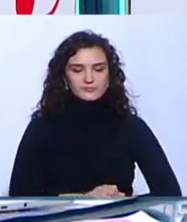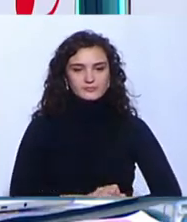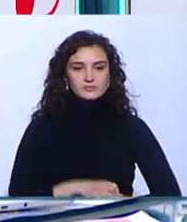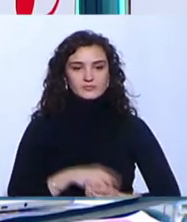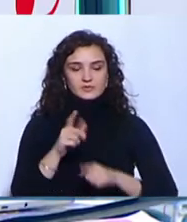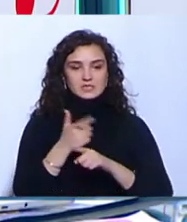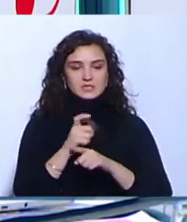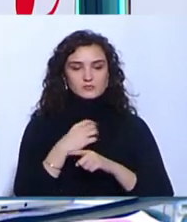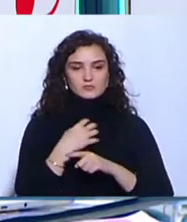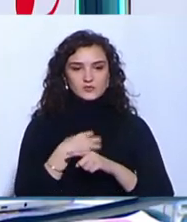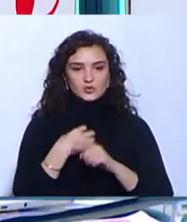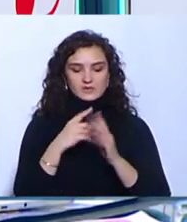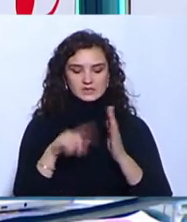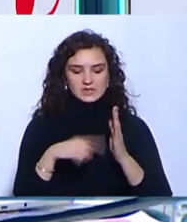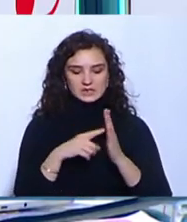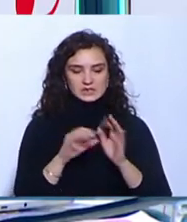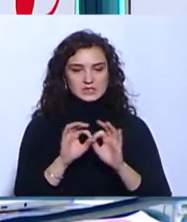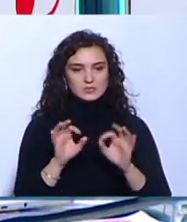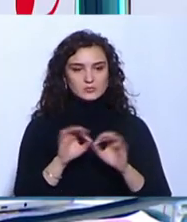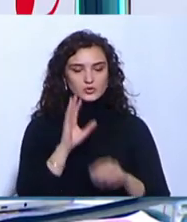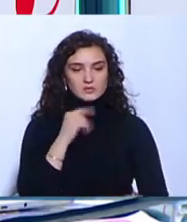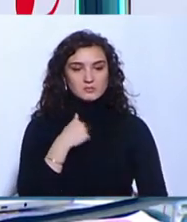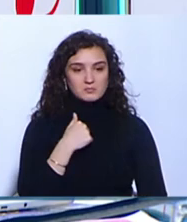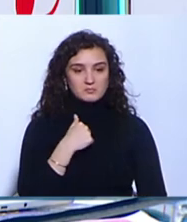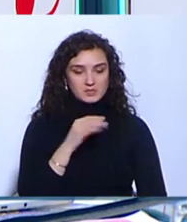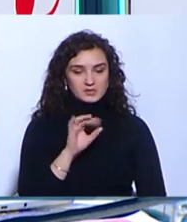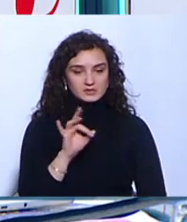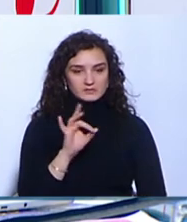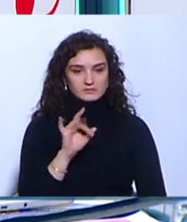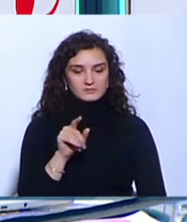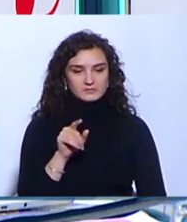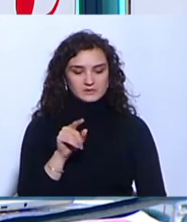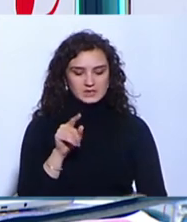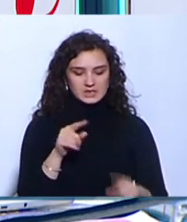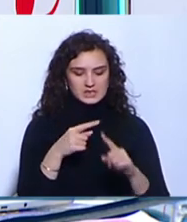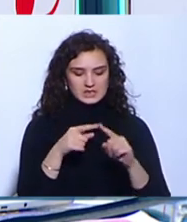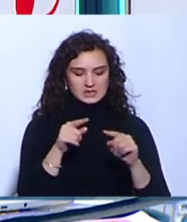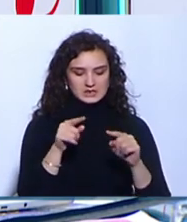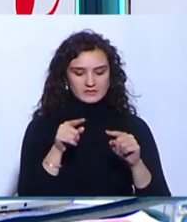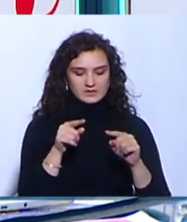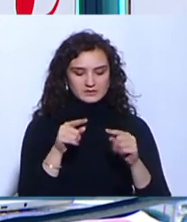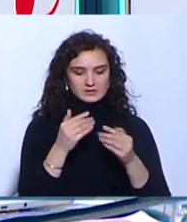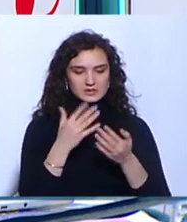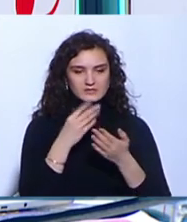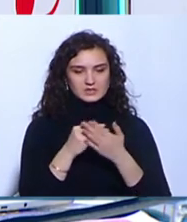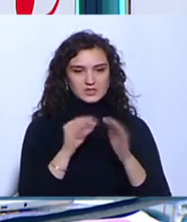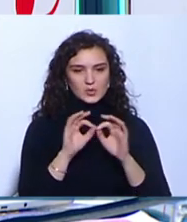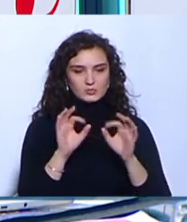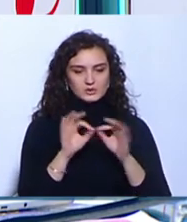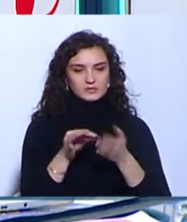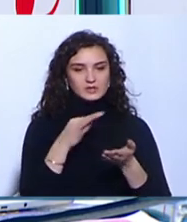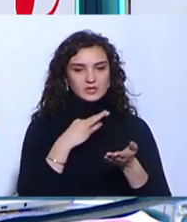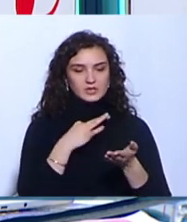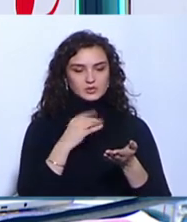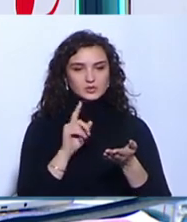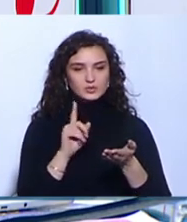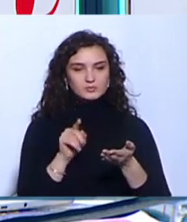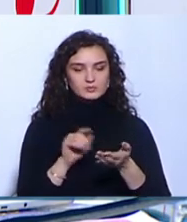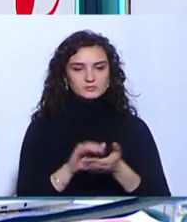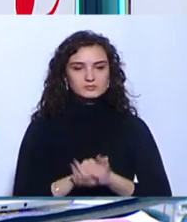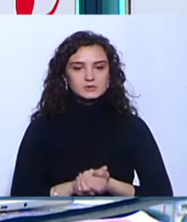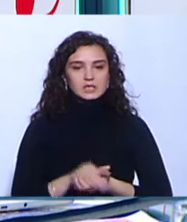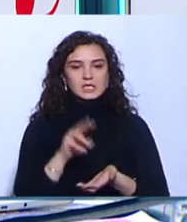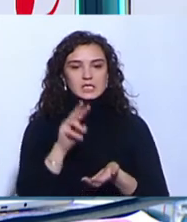ძალიან მნიშვნელოვან საკითხზე საუბრობდით, როდესაც მე ჩაგერთეთ და თქვენი საუბრით მიგვანიშნეთ, რომ